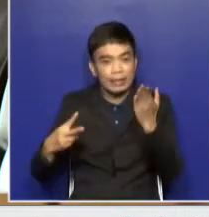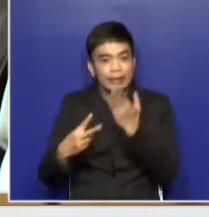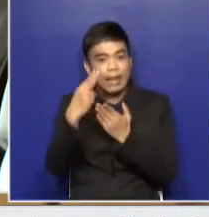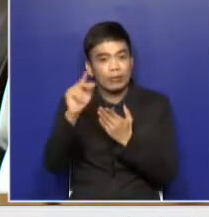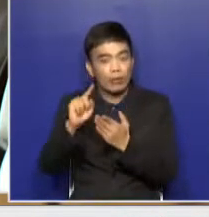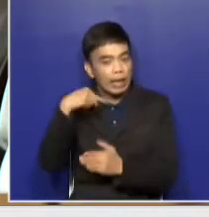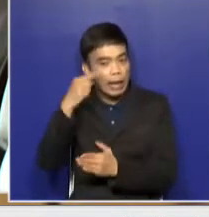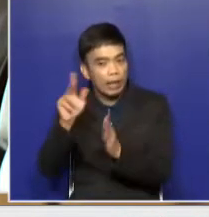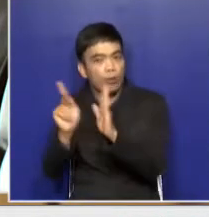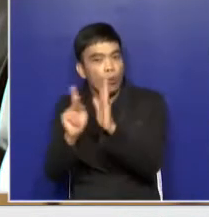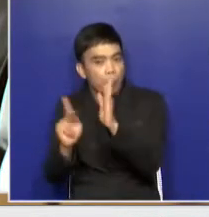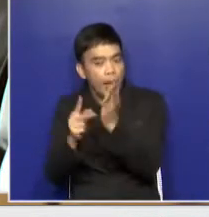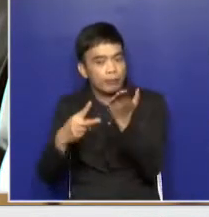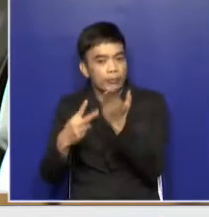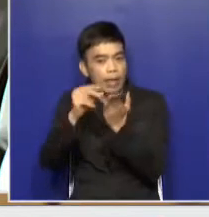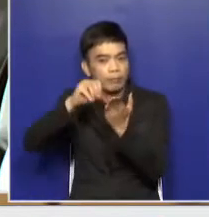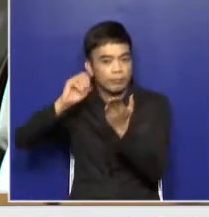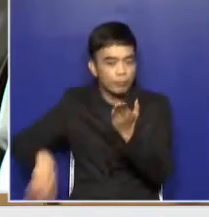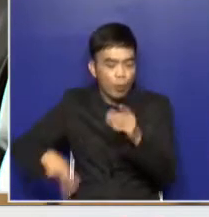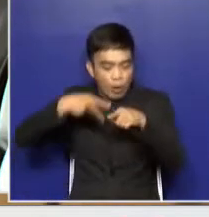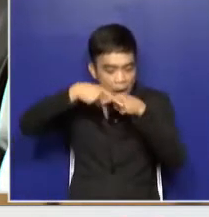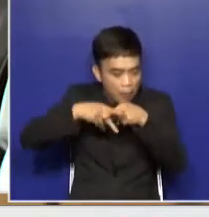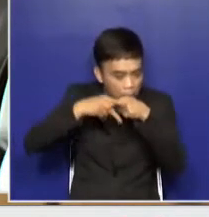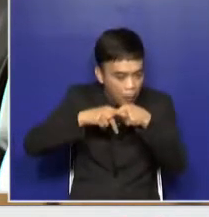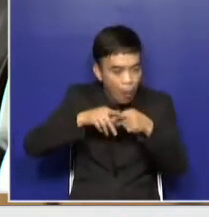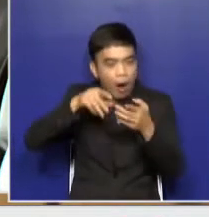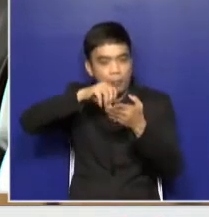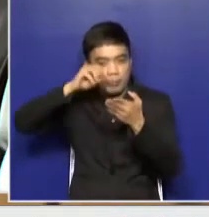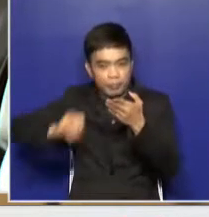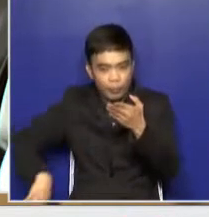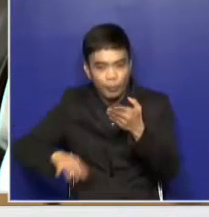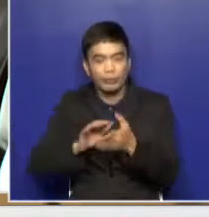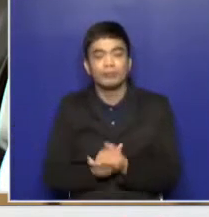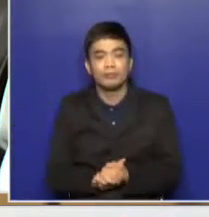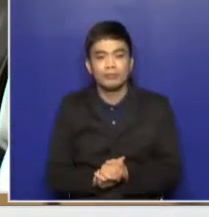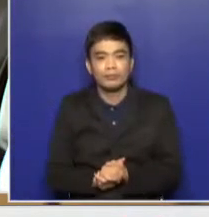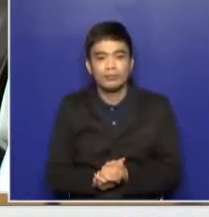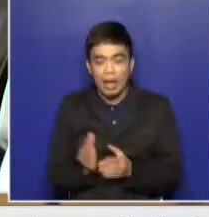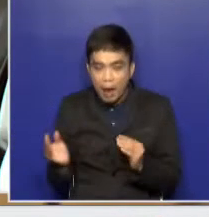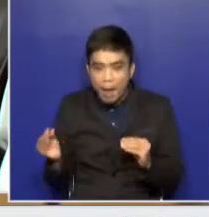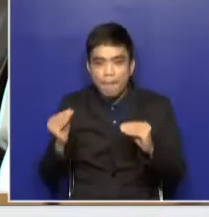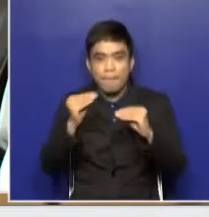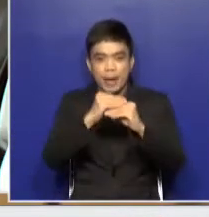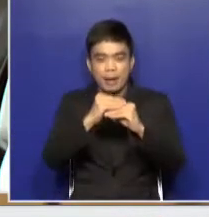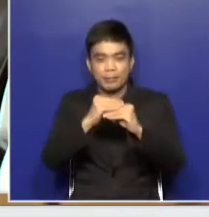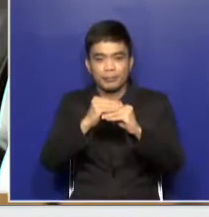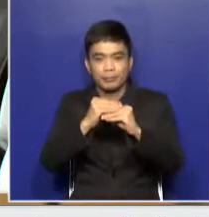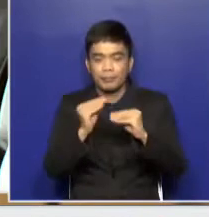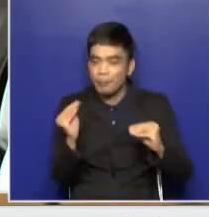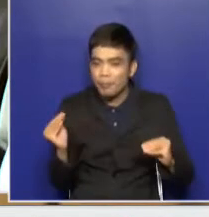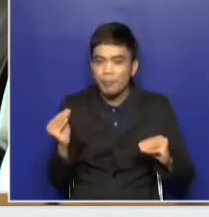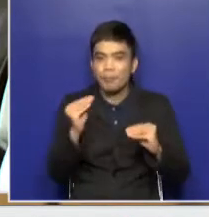ออกทางด้านวิศวกรรมออกทางด้านเศรษฐศาสตร์ออกโดยเพิ่มมานะครับในส่วน